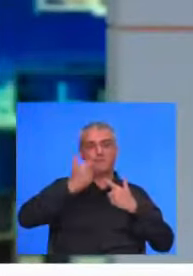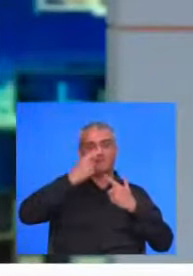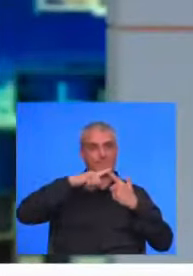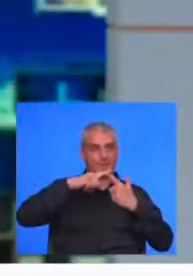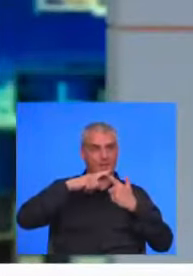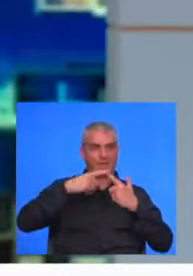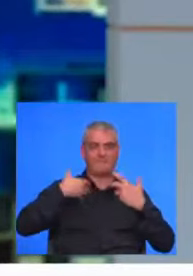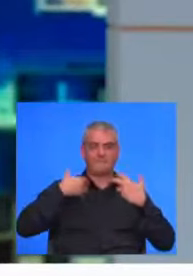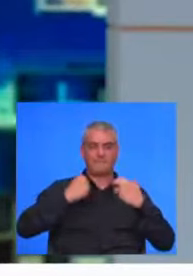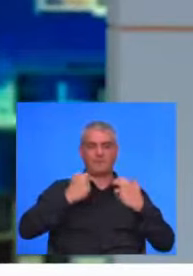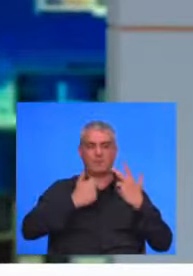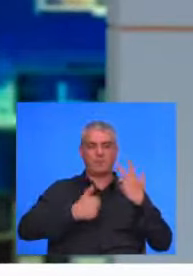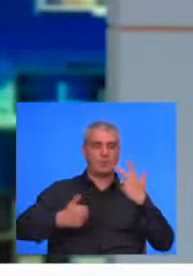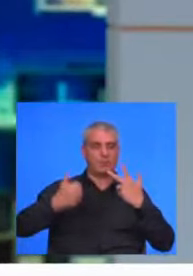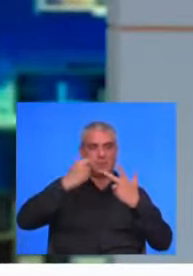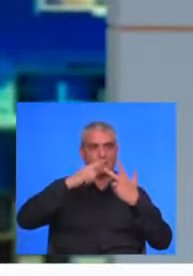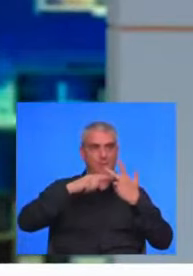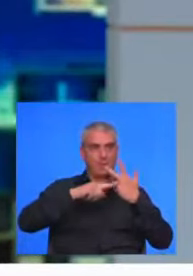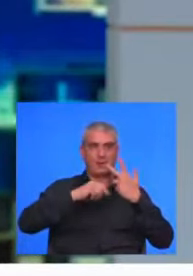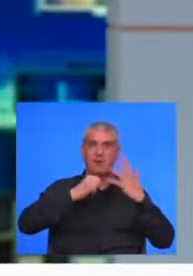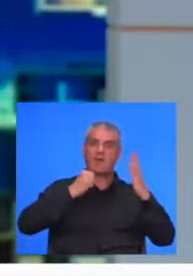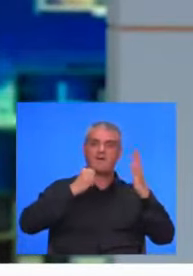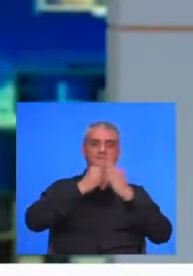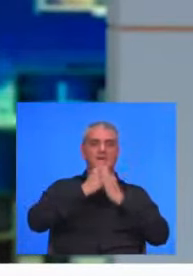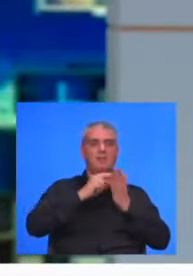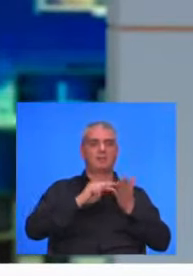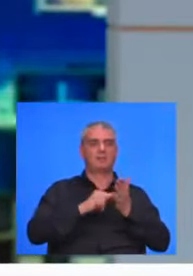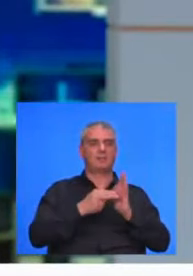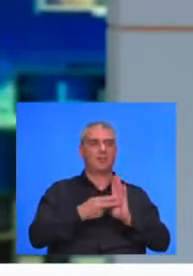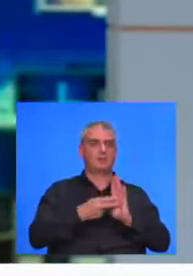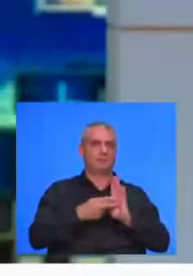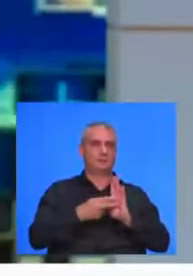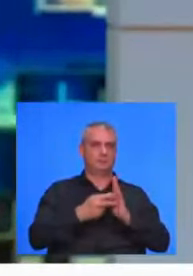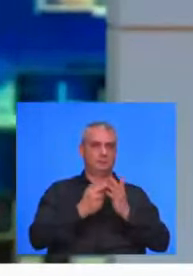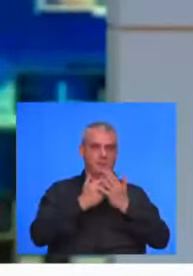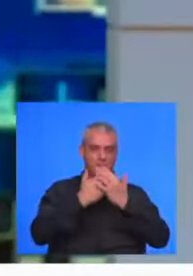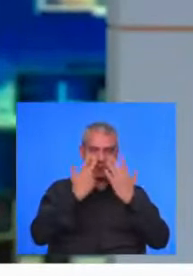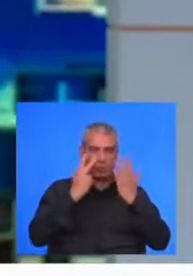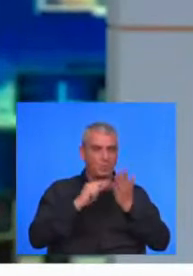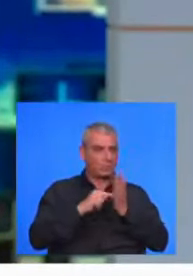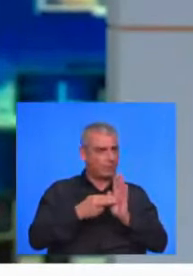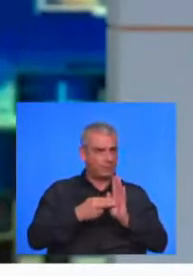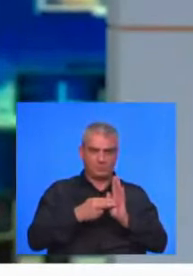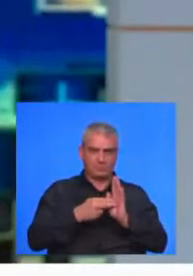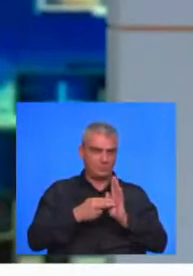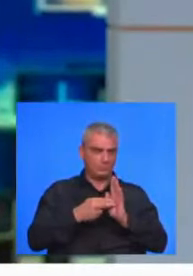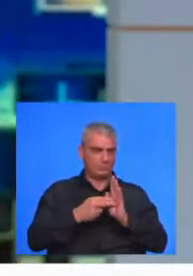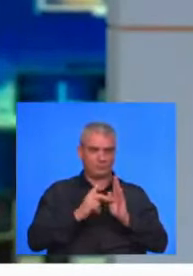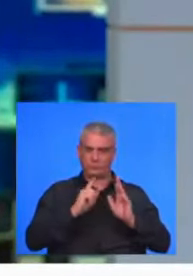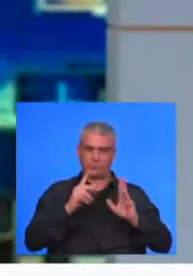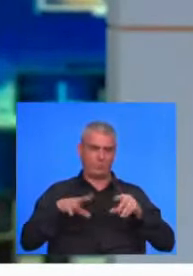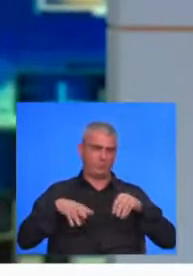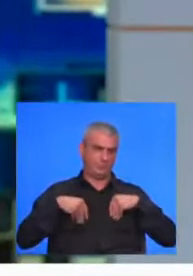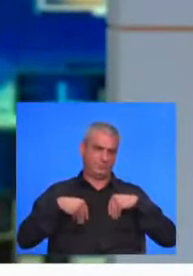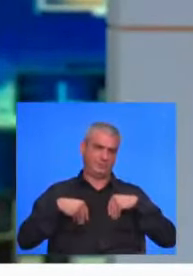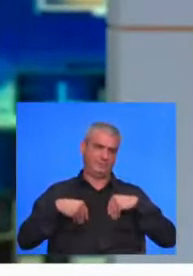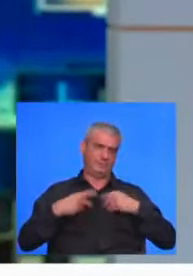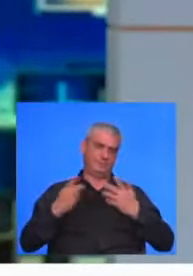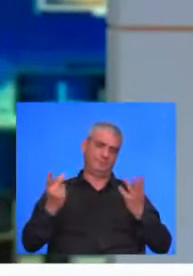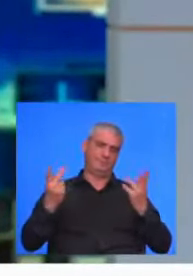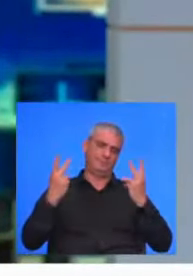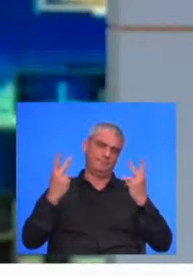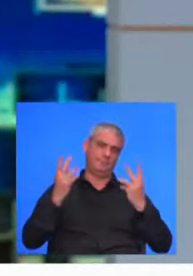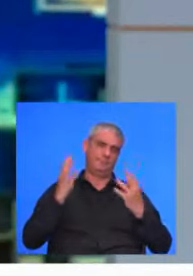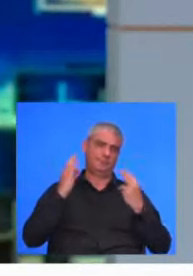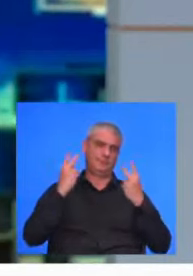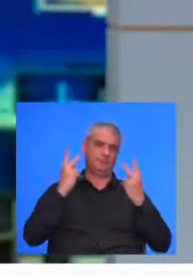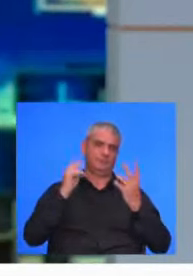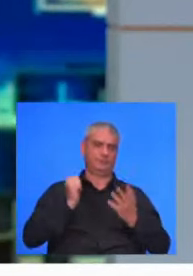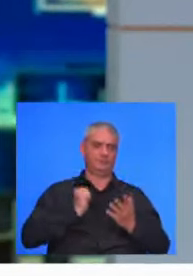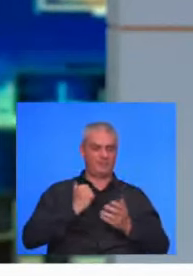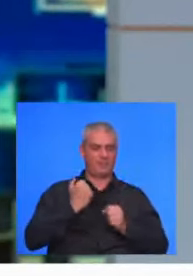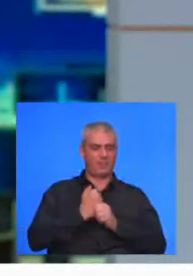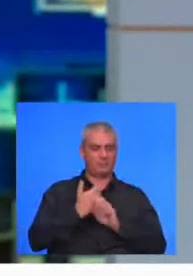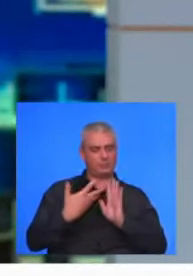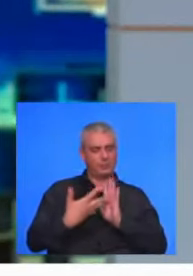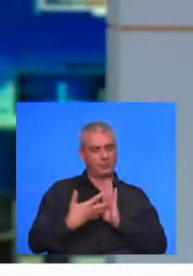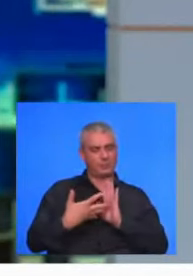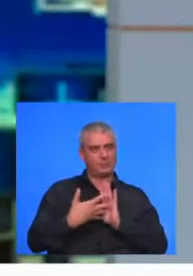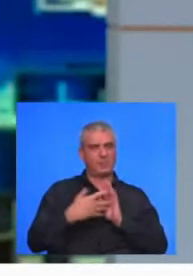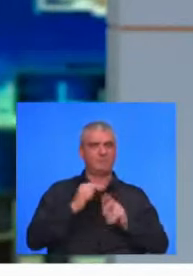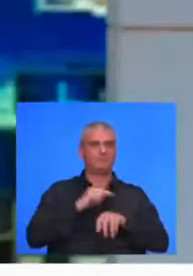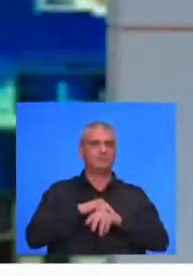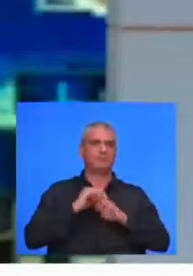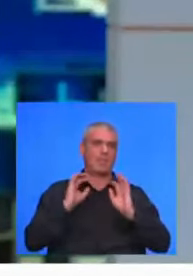וביטחוני בבכיר ועד הטקטי. ברור שבטקטי אף אחד לא חולק, זה הלחם והחמאה של הצבא, לעשות תחקירים בזמן